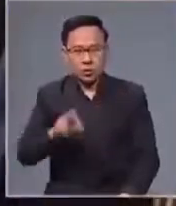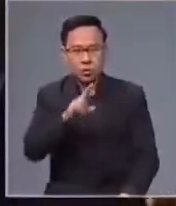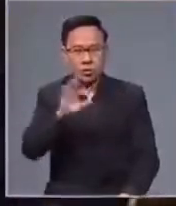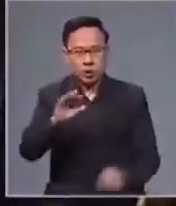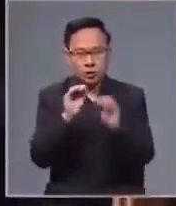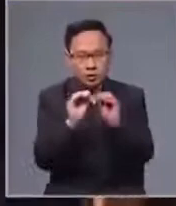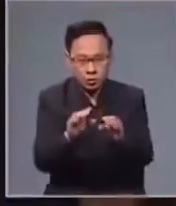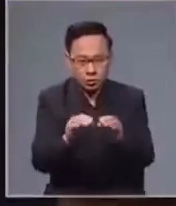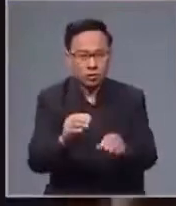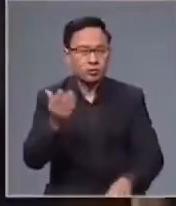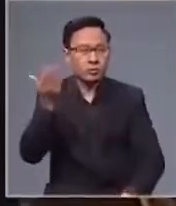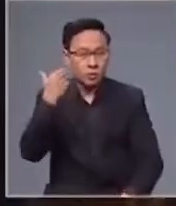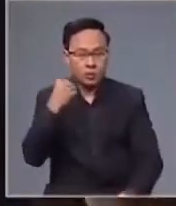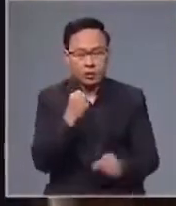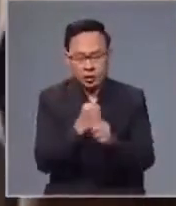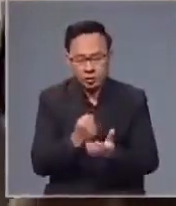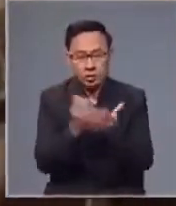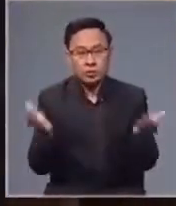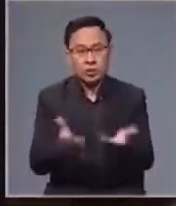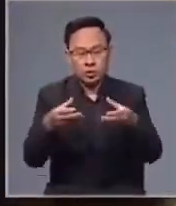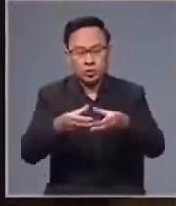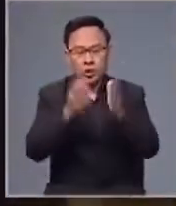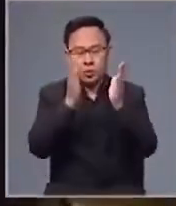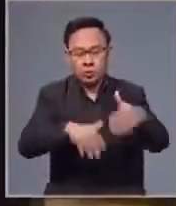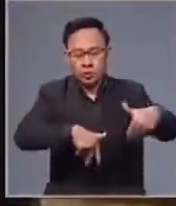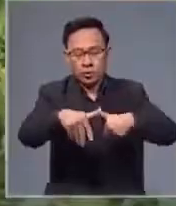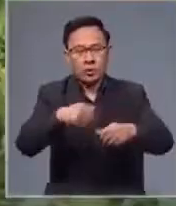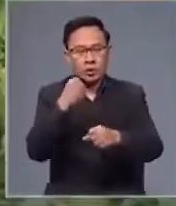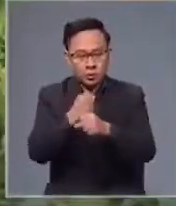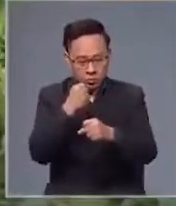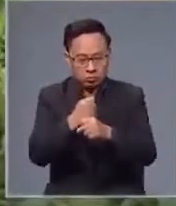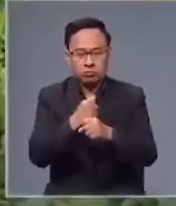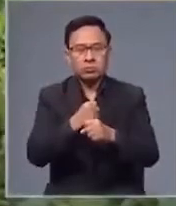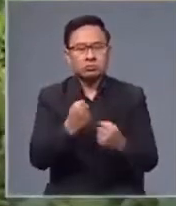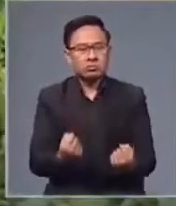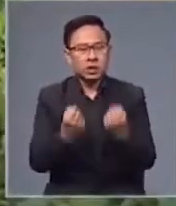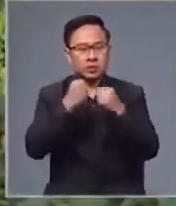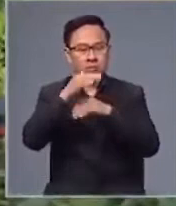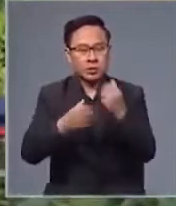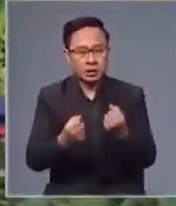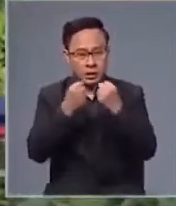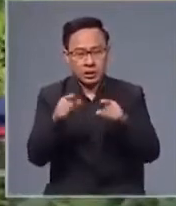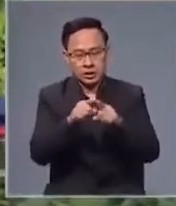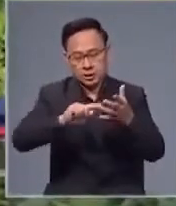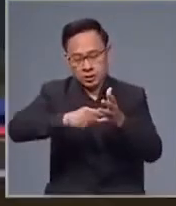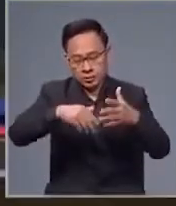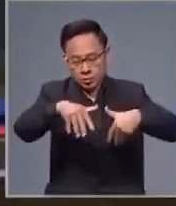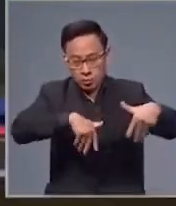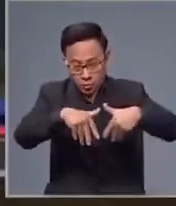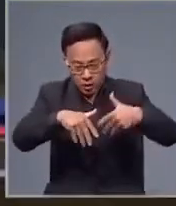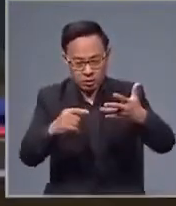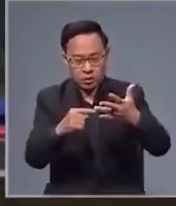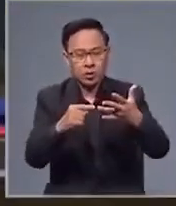าลที่9ในการเสริมสร้างความแข็งแรงของภาคประชาชนไปพร้อมๆกันทั้งในระดับหมู่บ้านท้อง